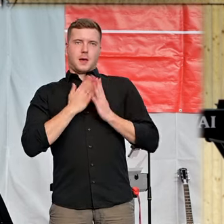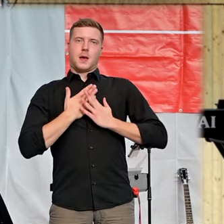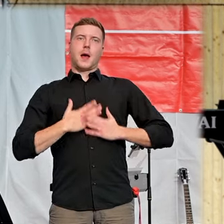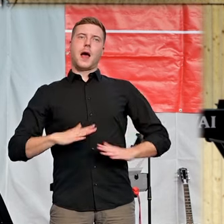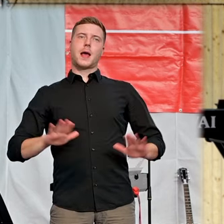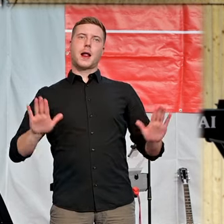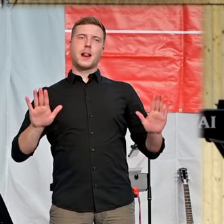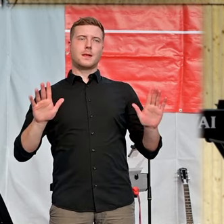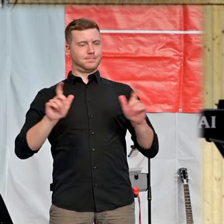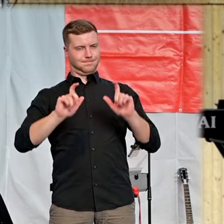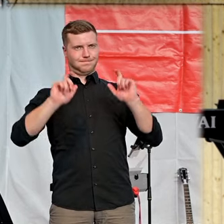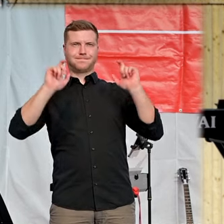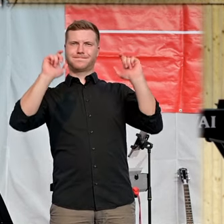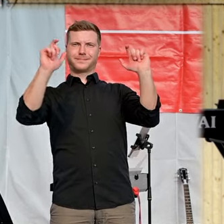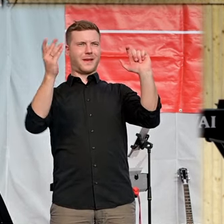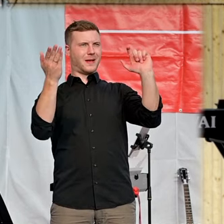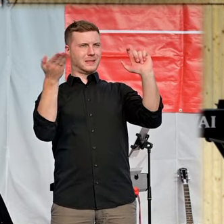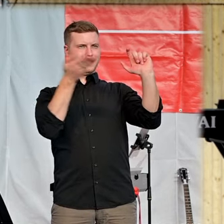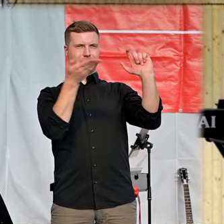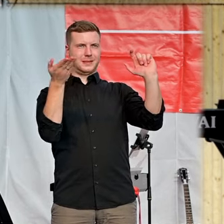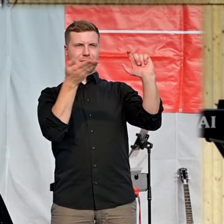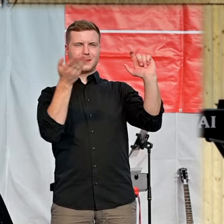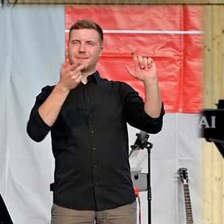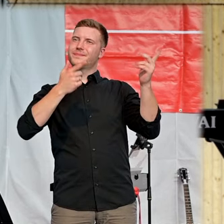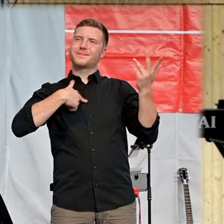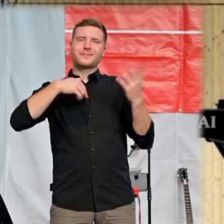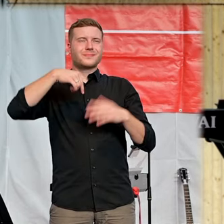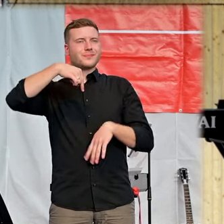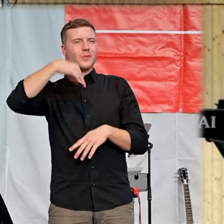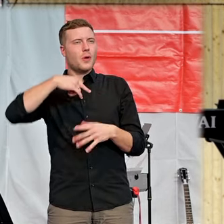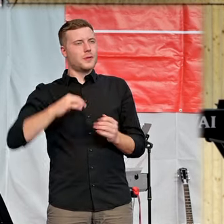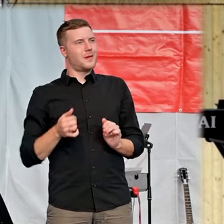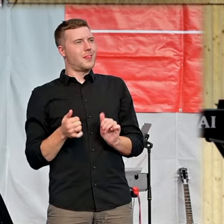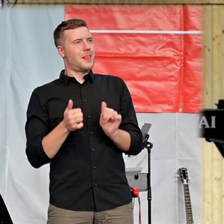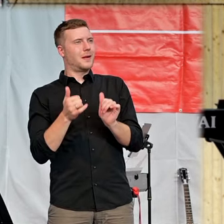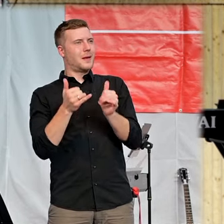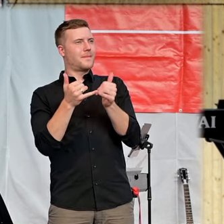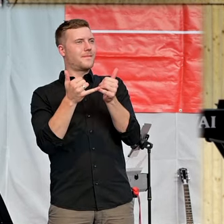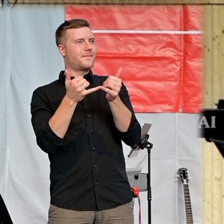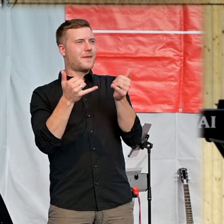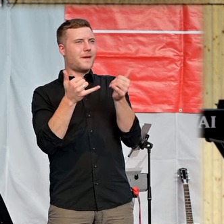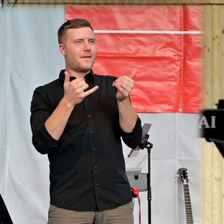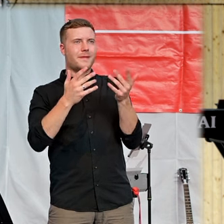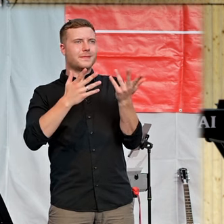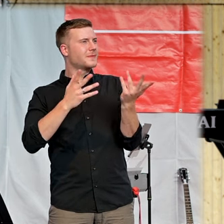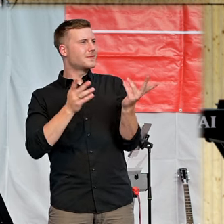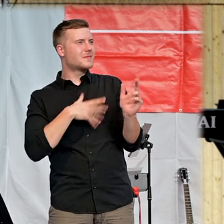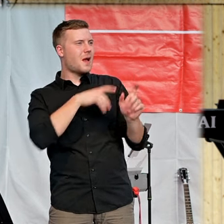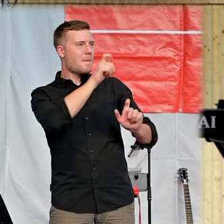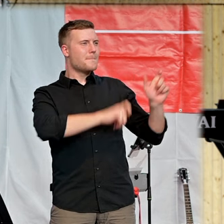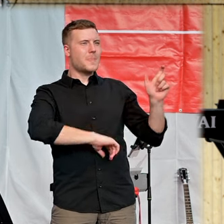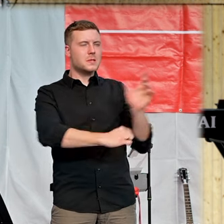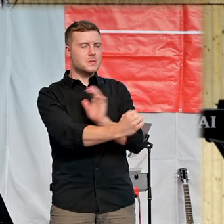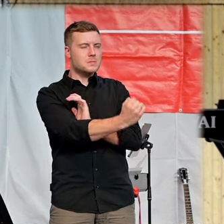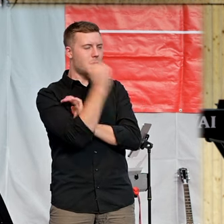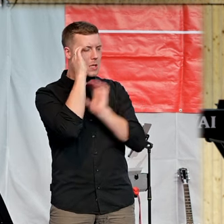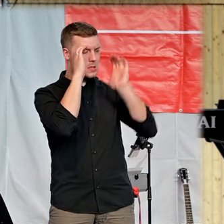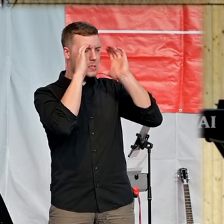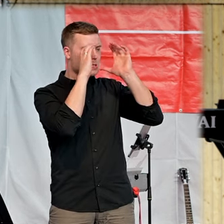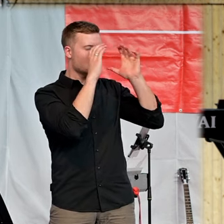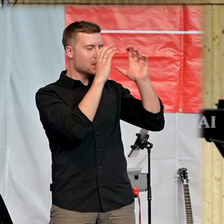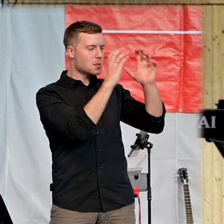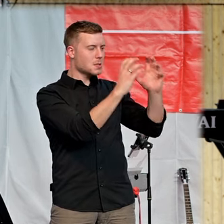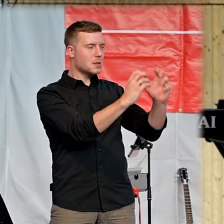Was sind das für Zeiten, in denen wir leben heute? Zeiten des Machtwahns der Menschen, die